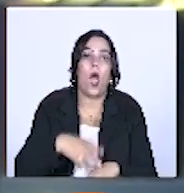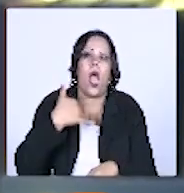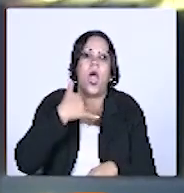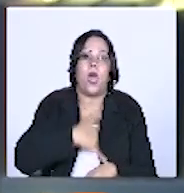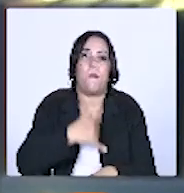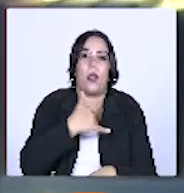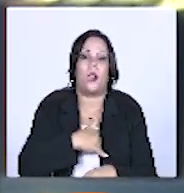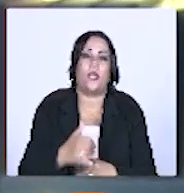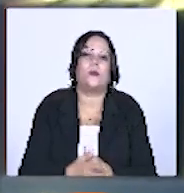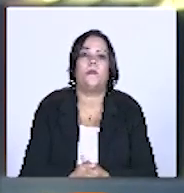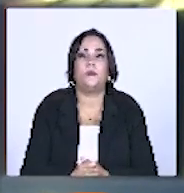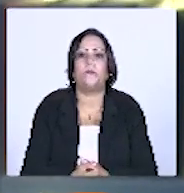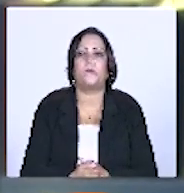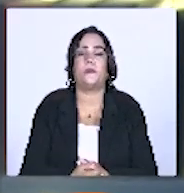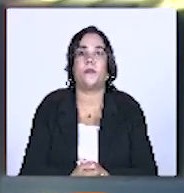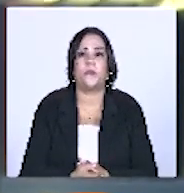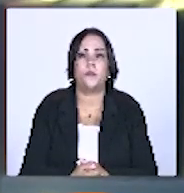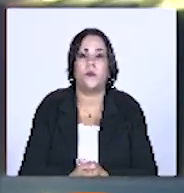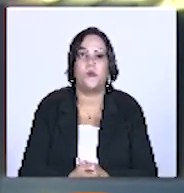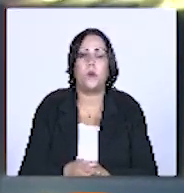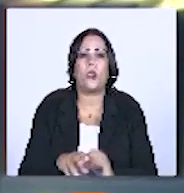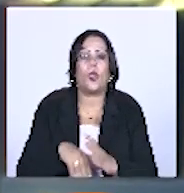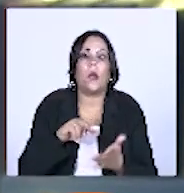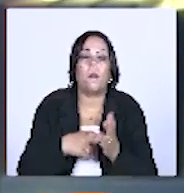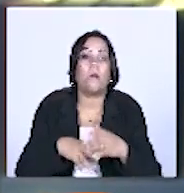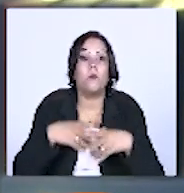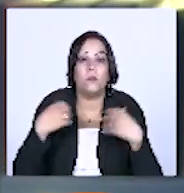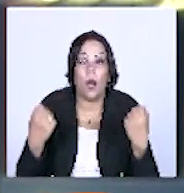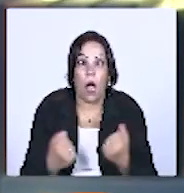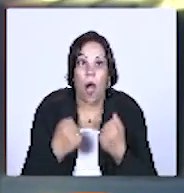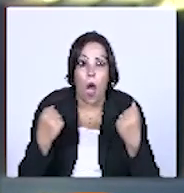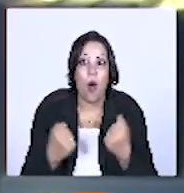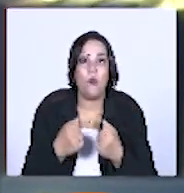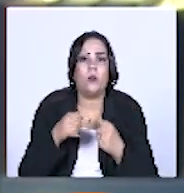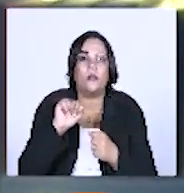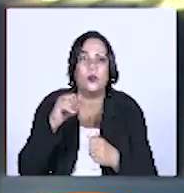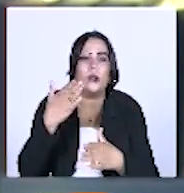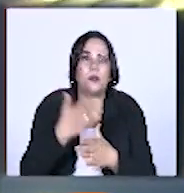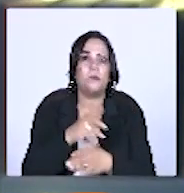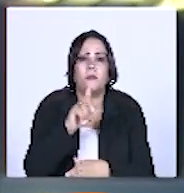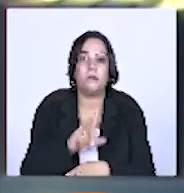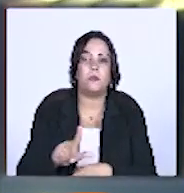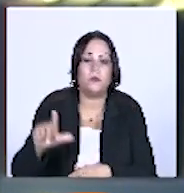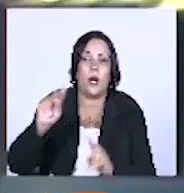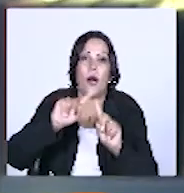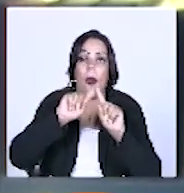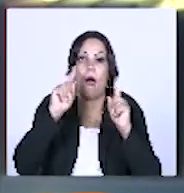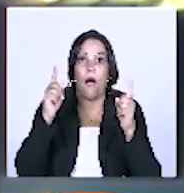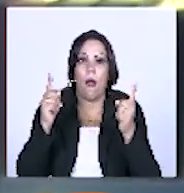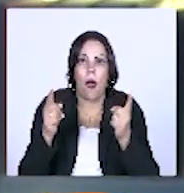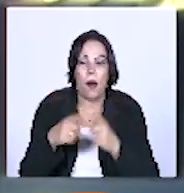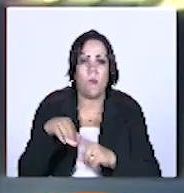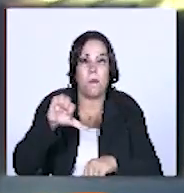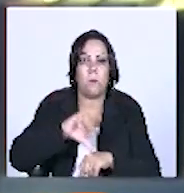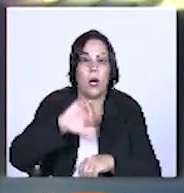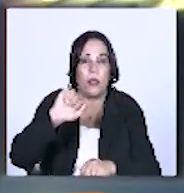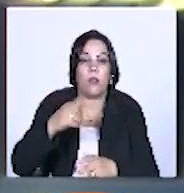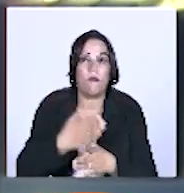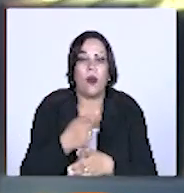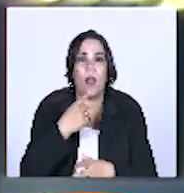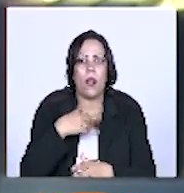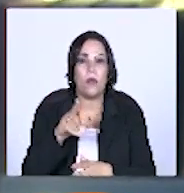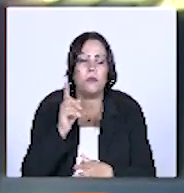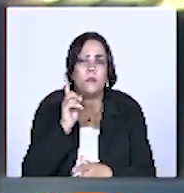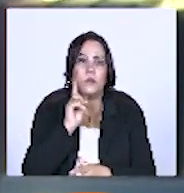اليمن فما كان يسعى اليه كثير من الزعماء على مستوى العالم وعلى مستوى المنطقه الا